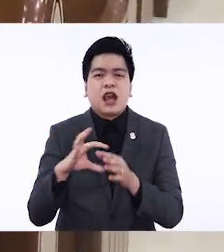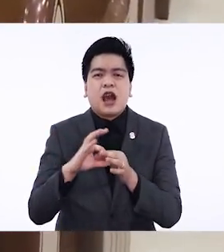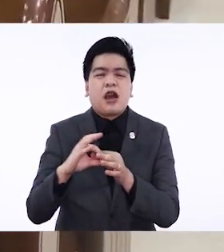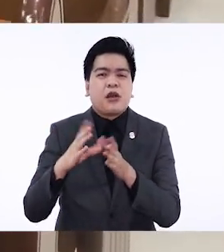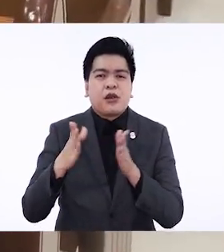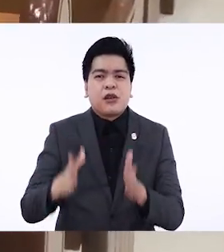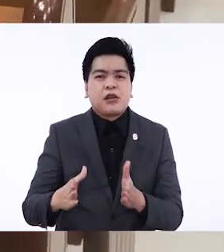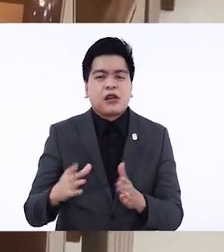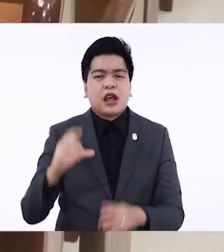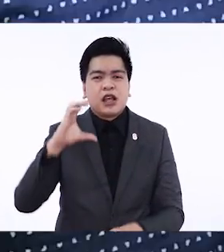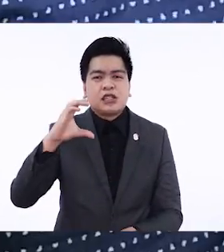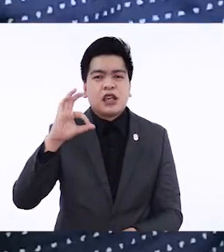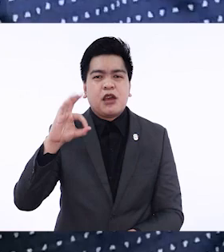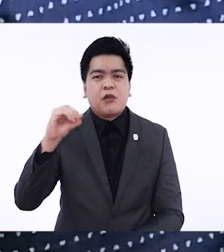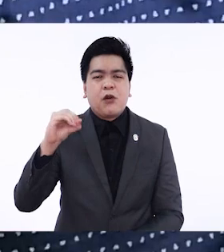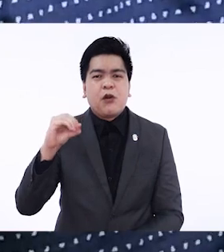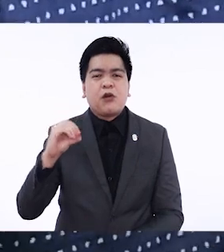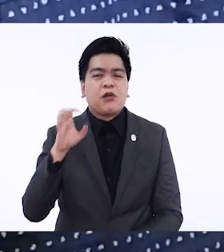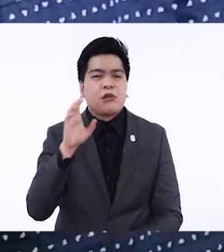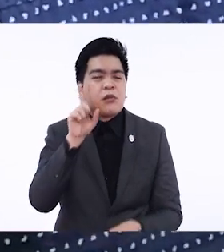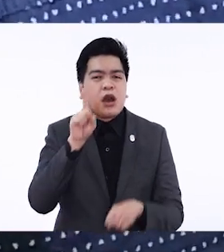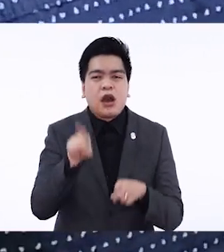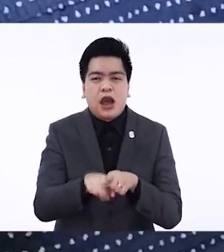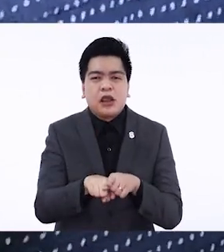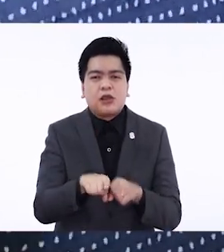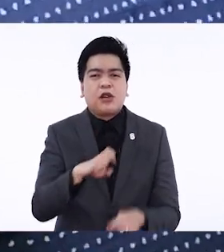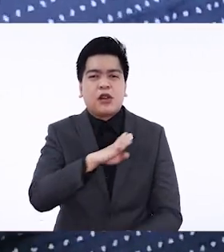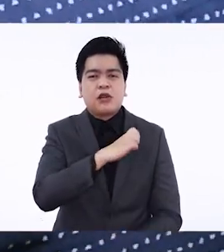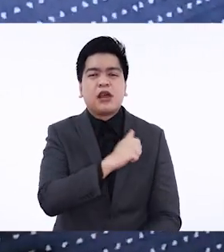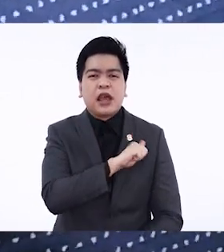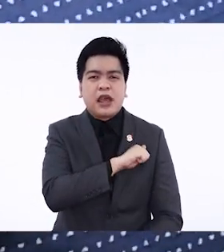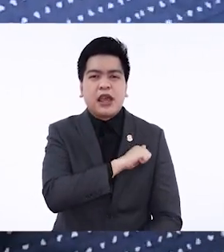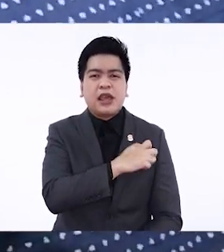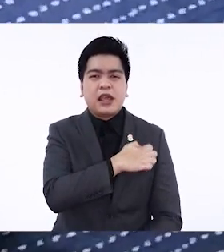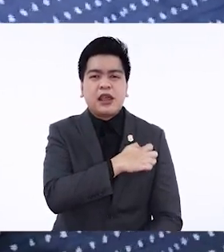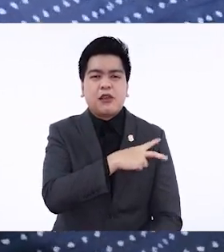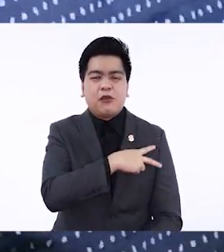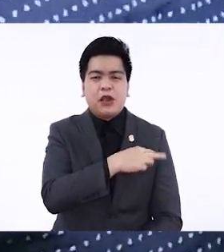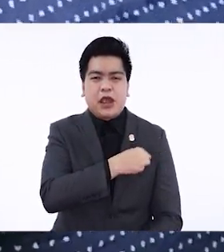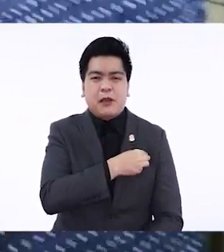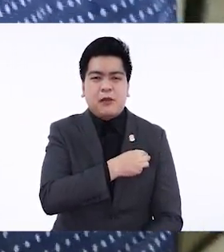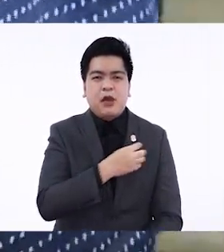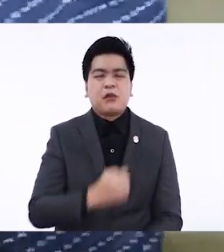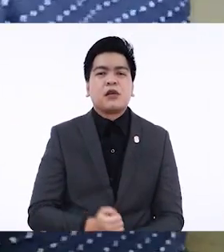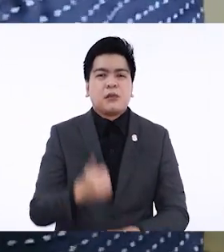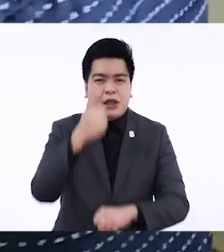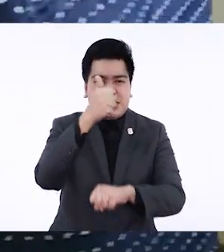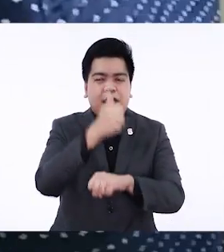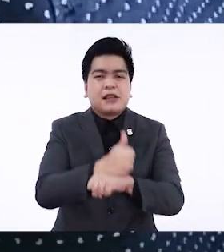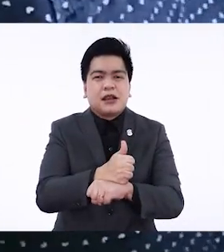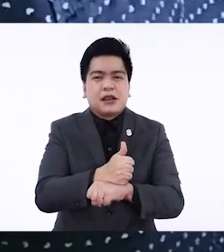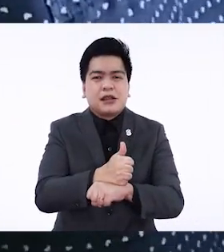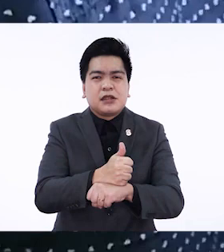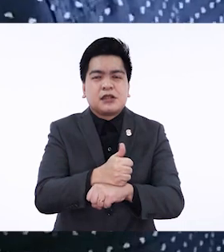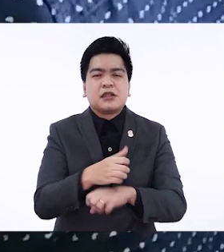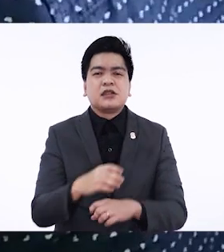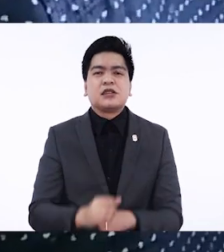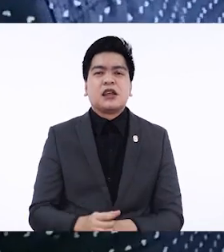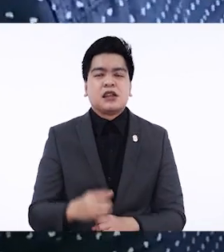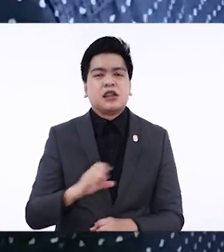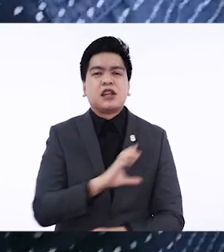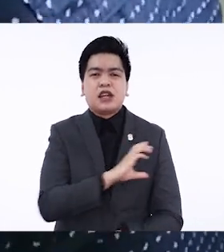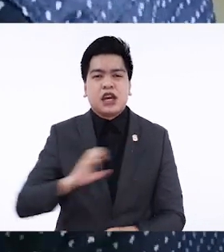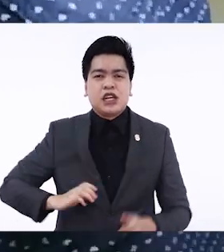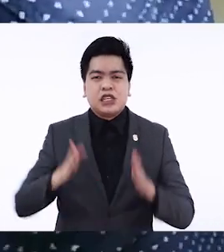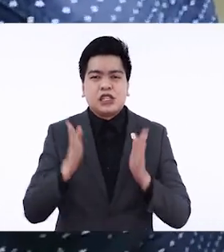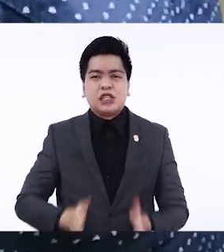ng kapisanang pansambahayan, ang kapatid na Angelo Iranio Manalo, sa pagtatagpo nila ng